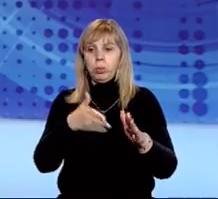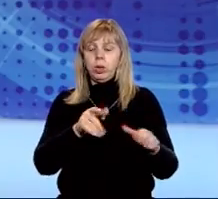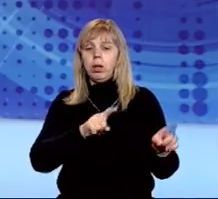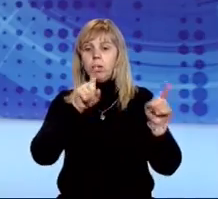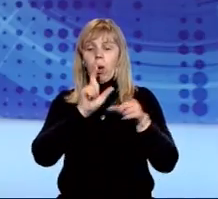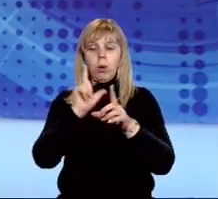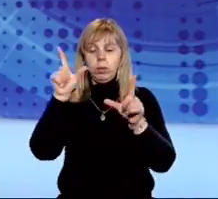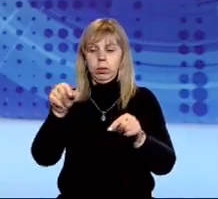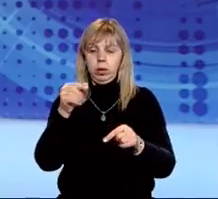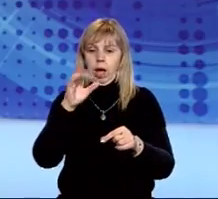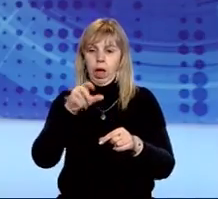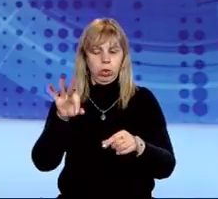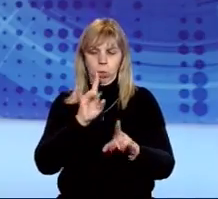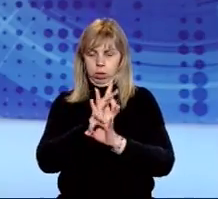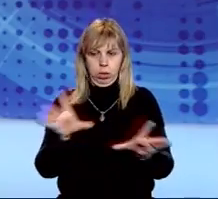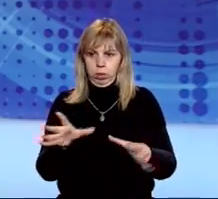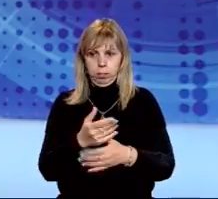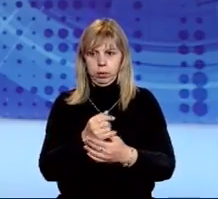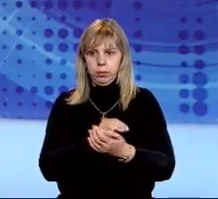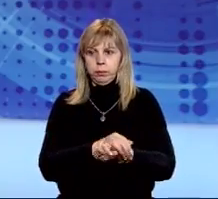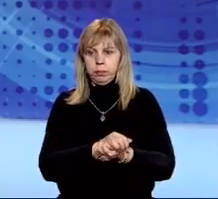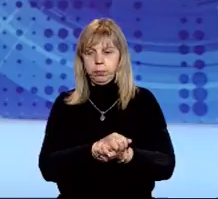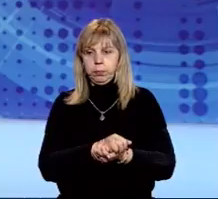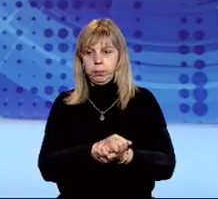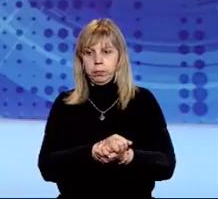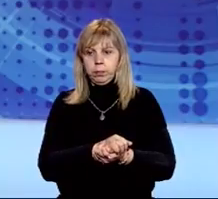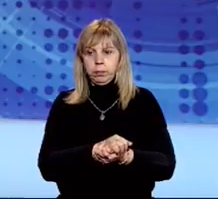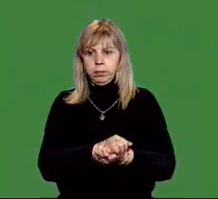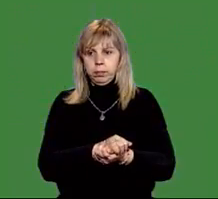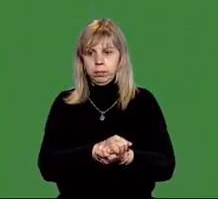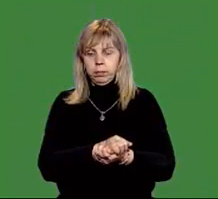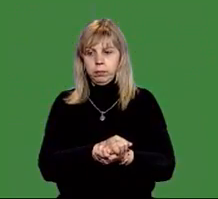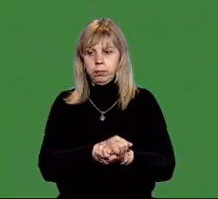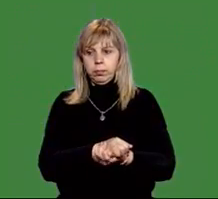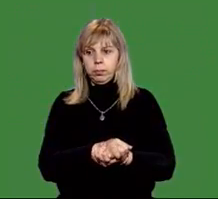не направляються в зону проведення операції об'єднаних сил.